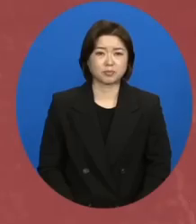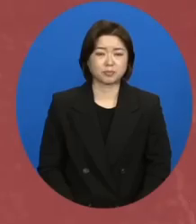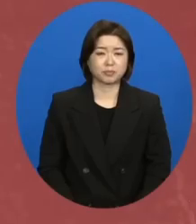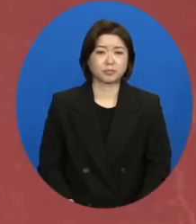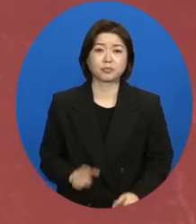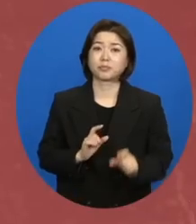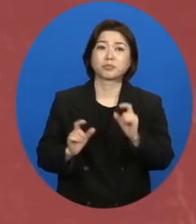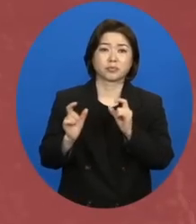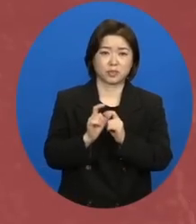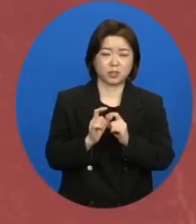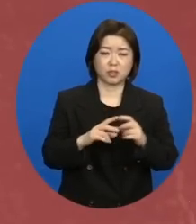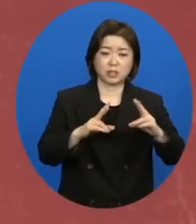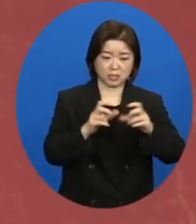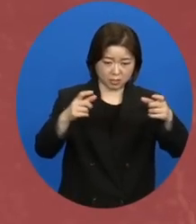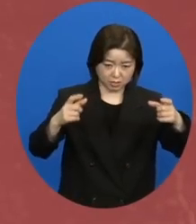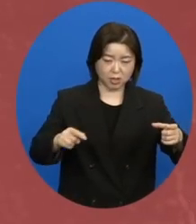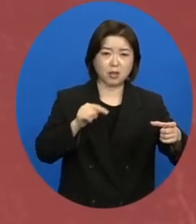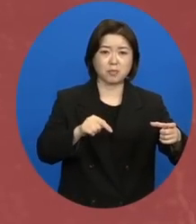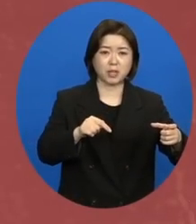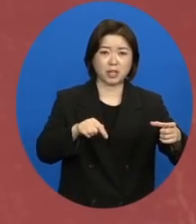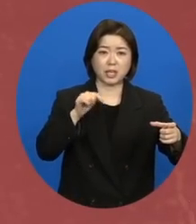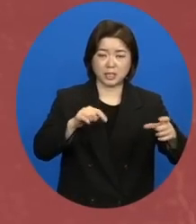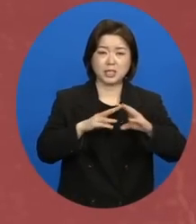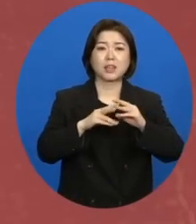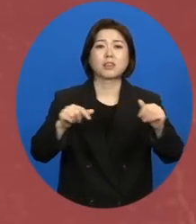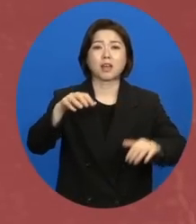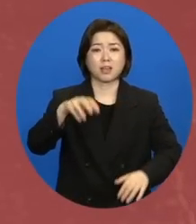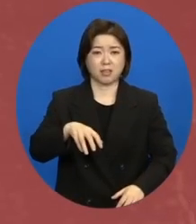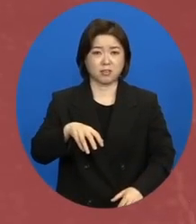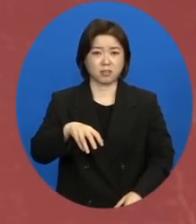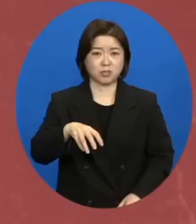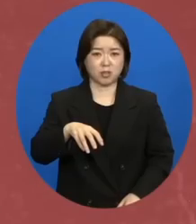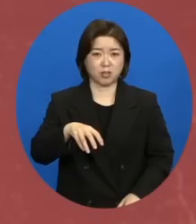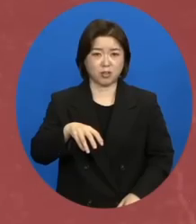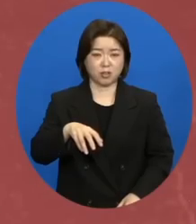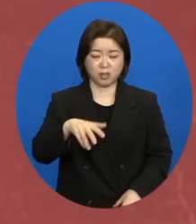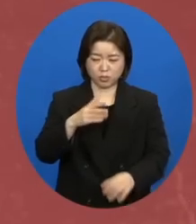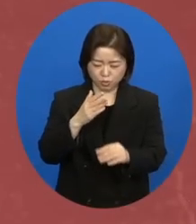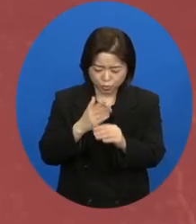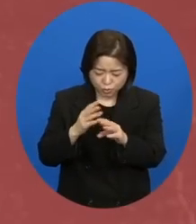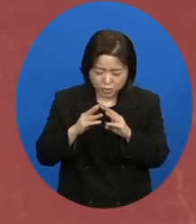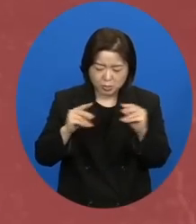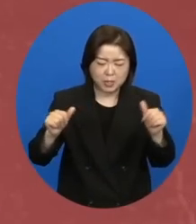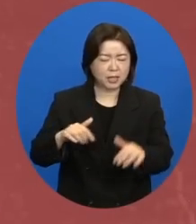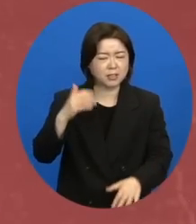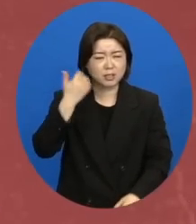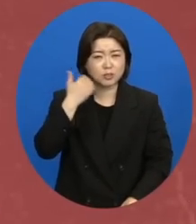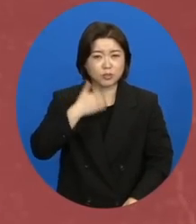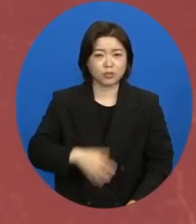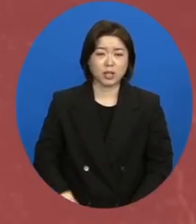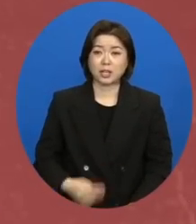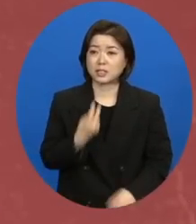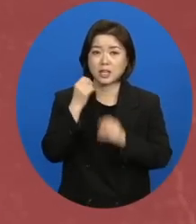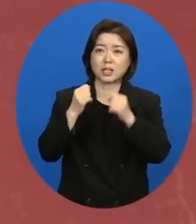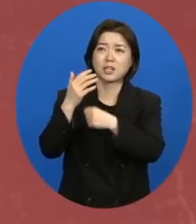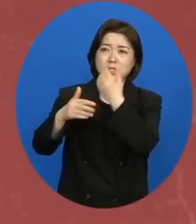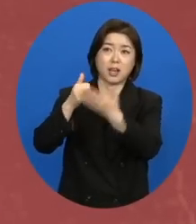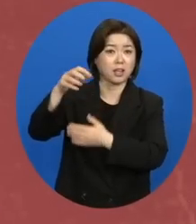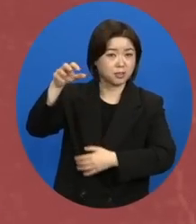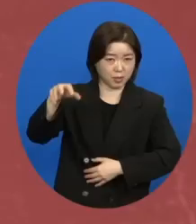하물며 성남에 이 땅에서 중심된 땅에서 누군가가 살아계신 하나님